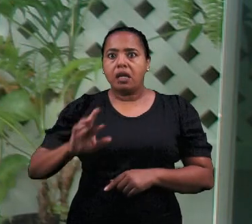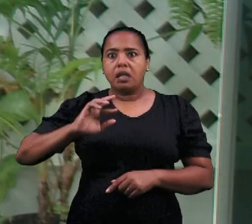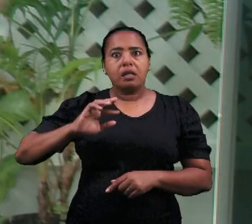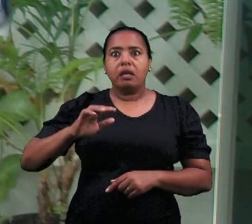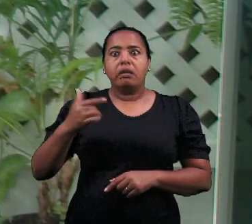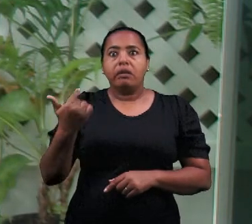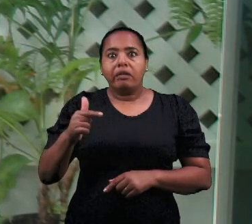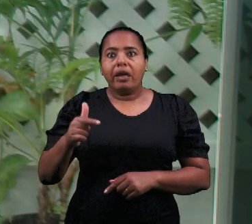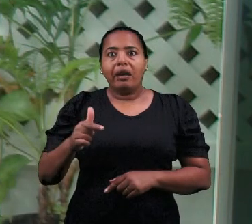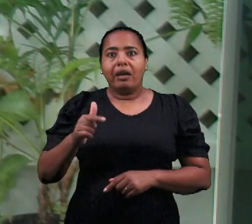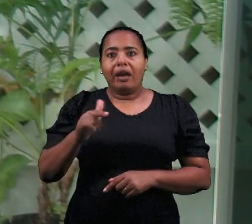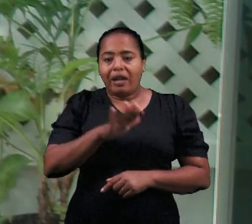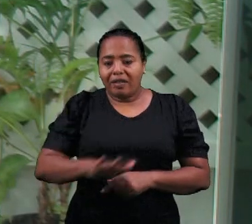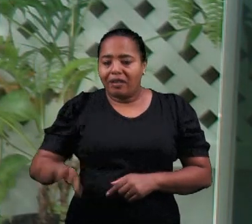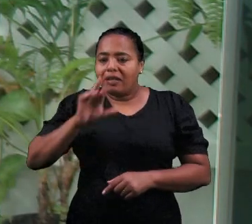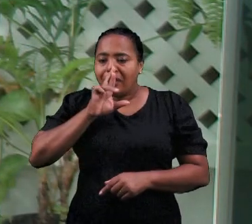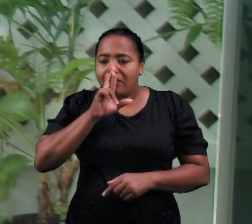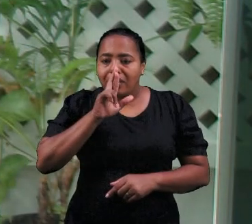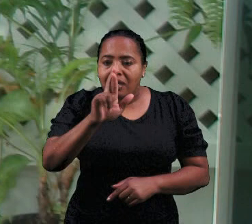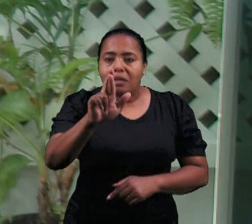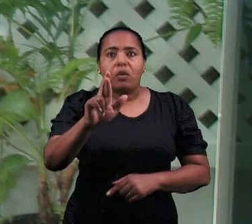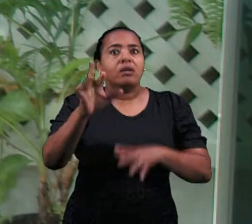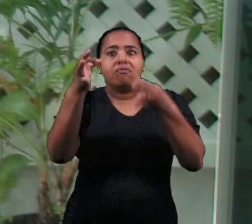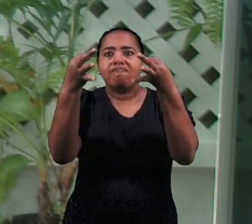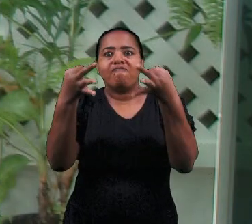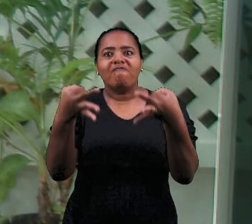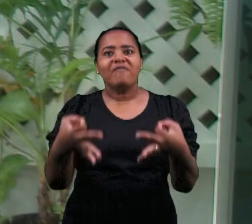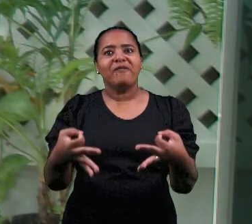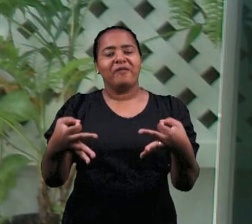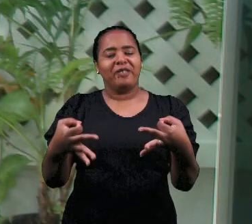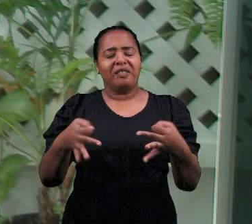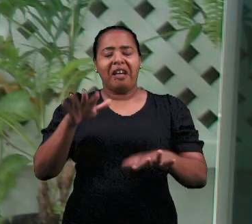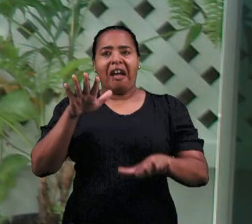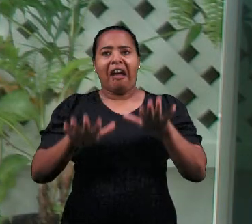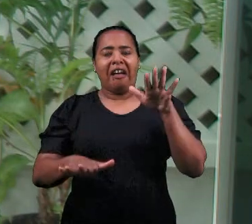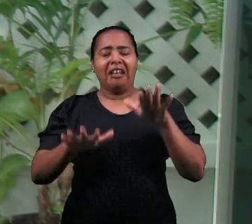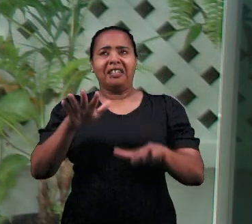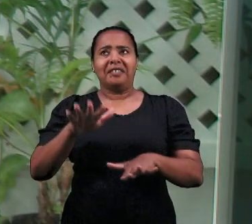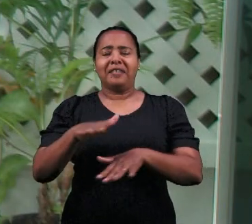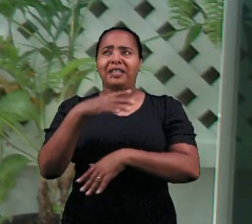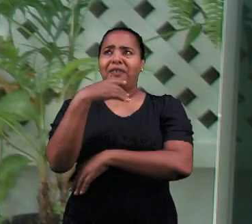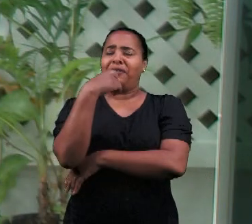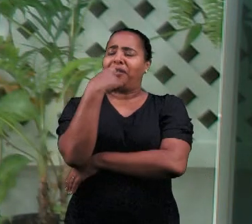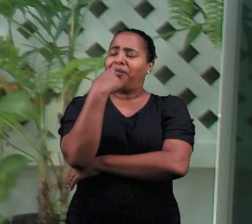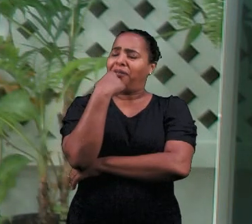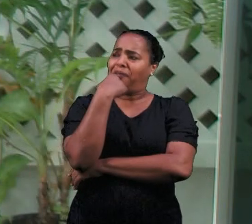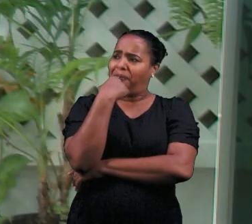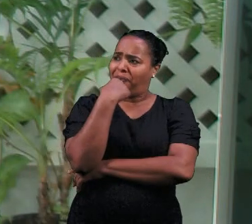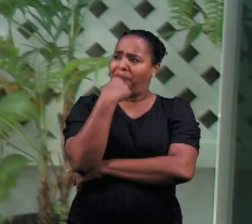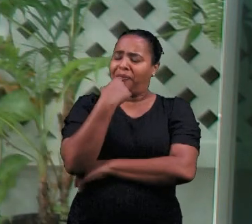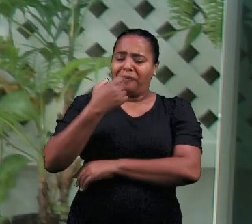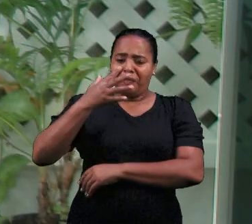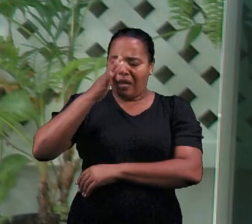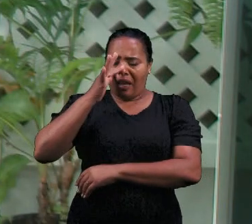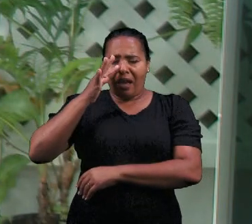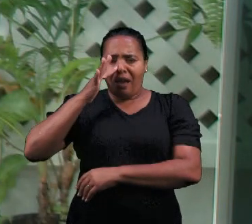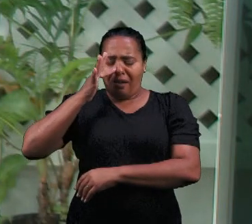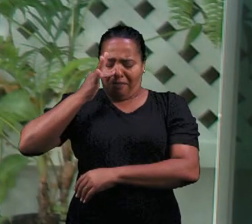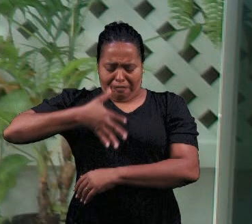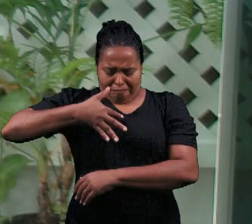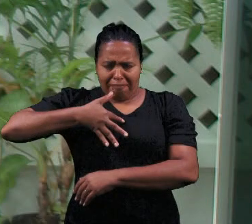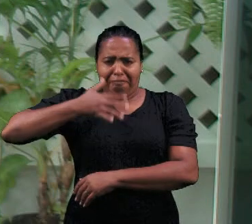répondre. L'enfant, non. Vous pouvez voir, toutes les réponses des enfants sont